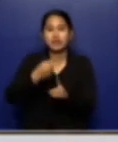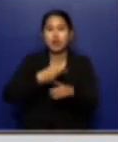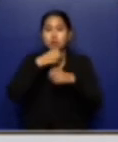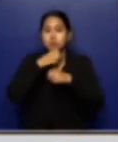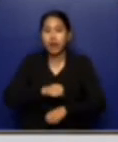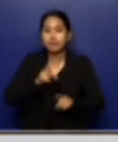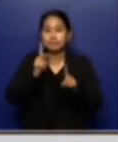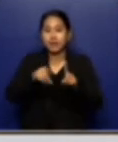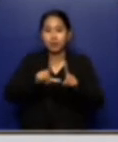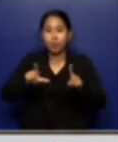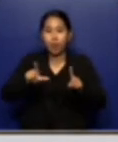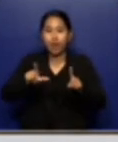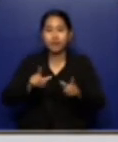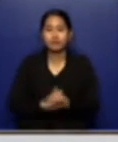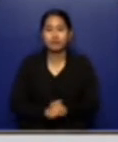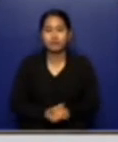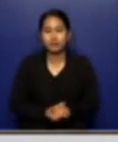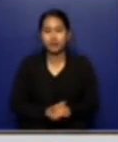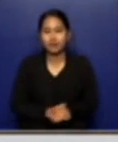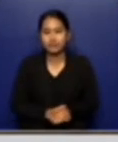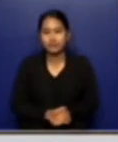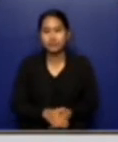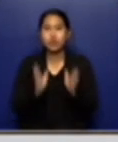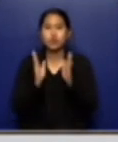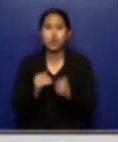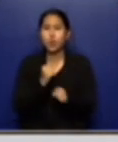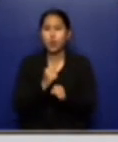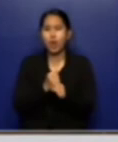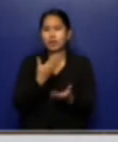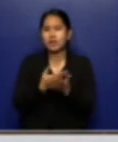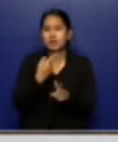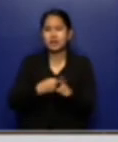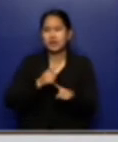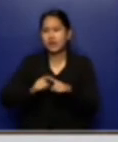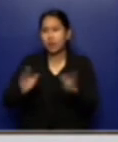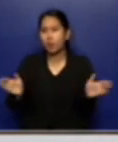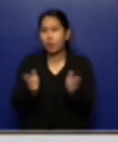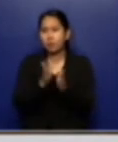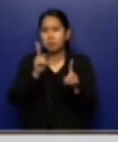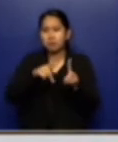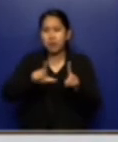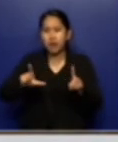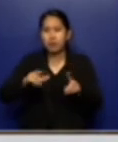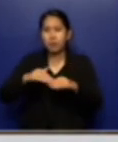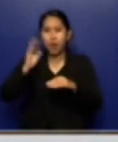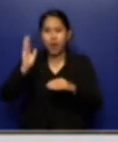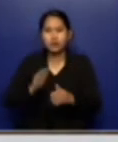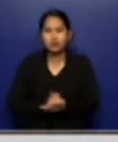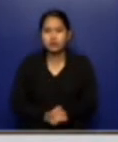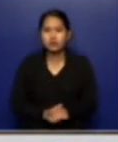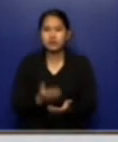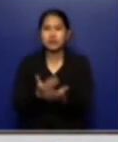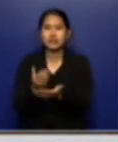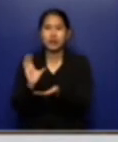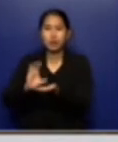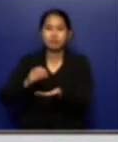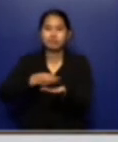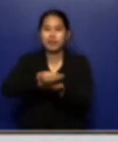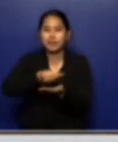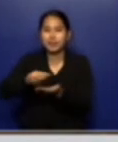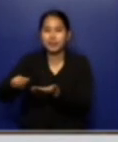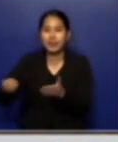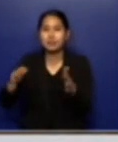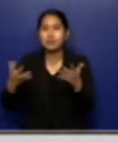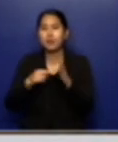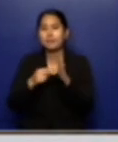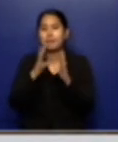านค่าบุคลากรเยอะแยะไปหมดหลายพันล้านนะฮะสำนักงบไม่มีเงินให้คุณวางแผนยัง